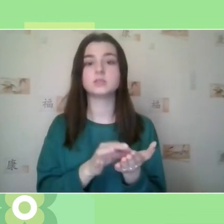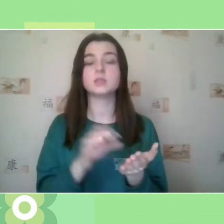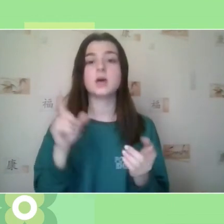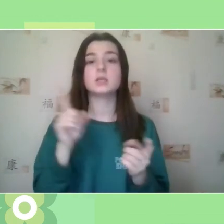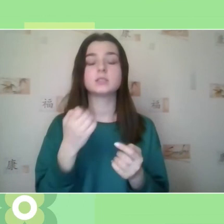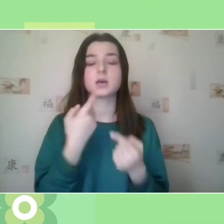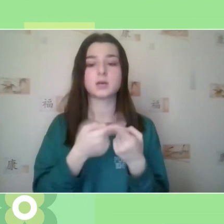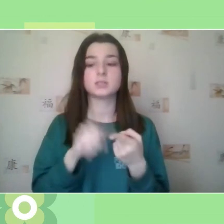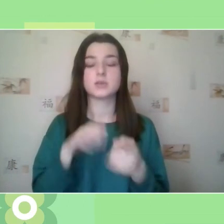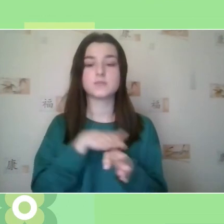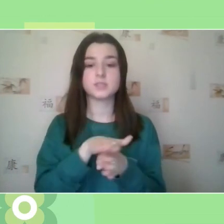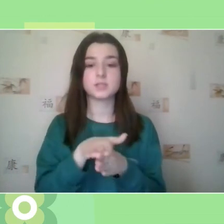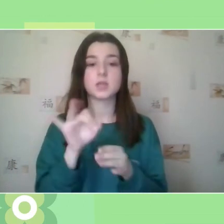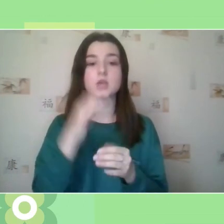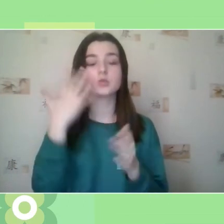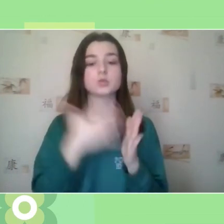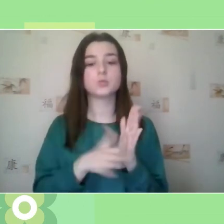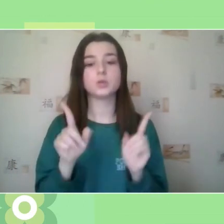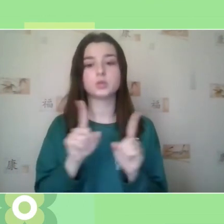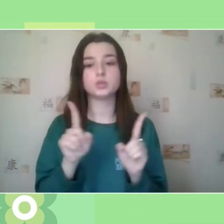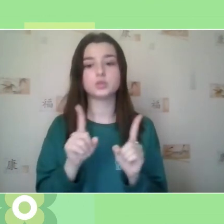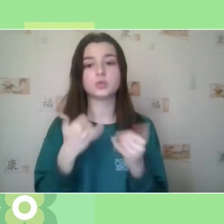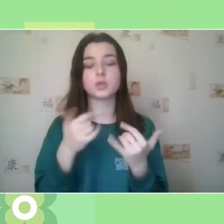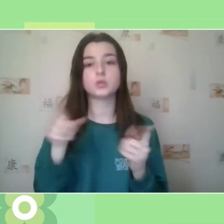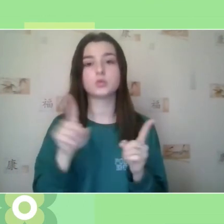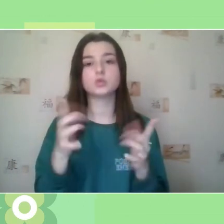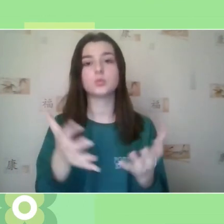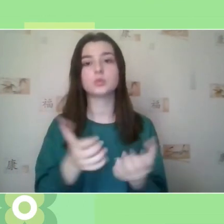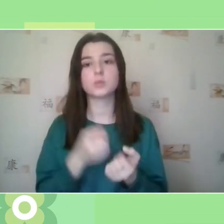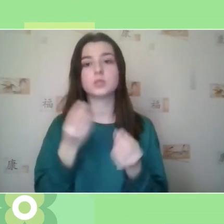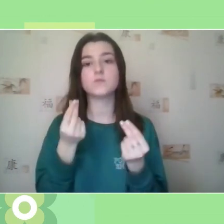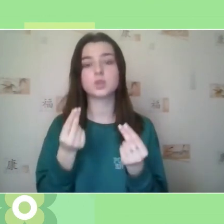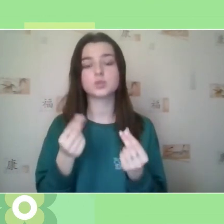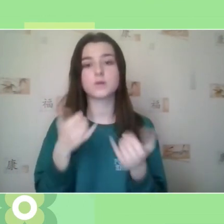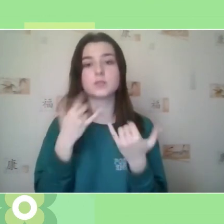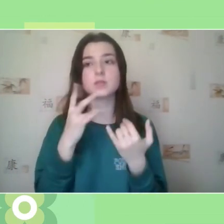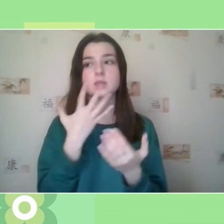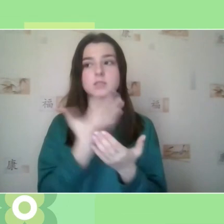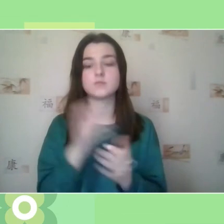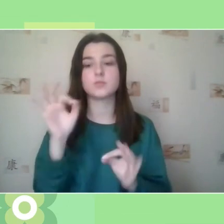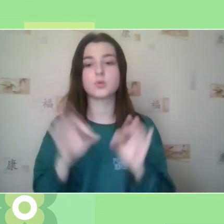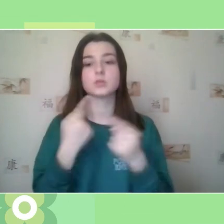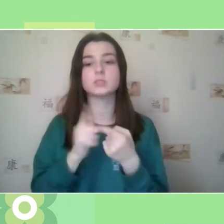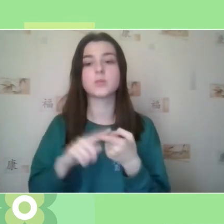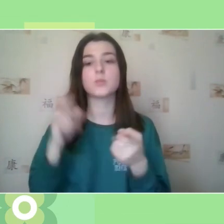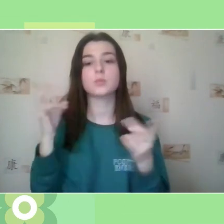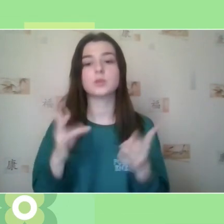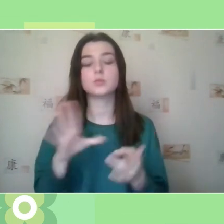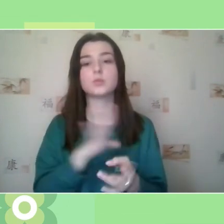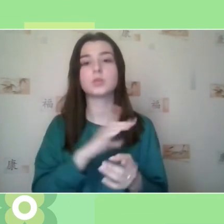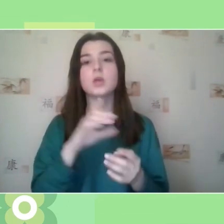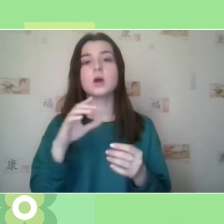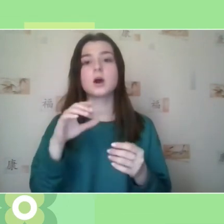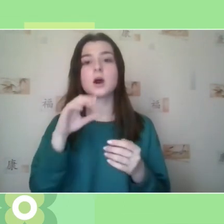за їх втілення, і розуміє, що для того, щоб отримати фінансування, наприклад, на свій проект, то це має бути юридично